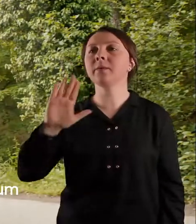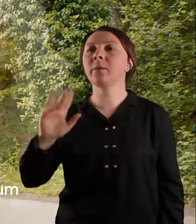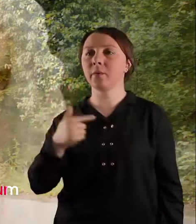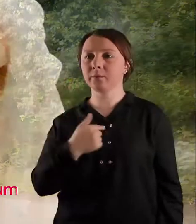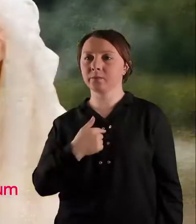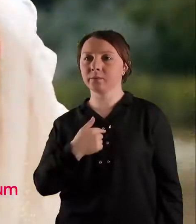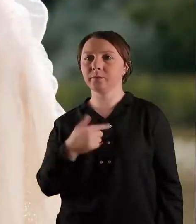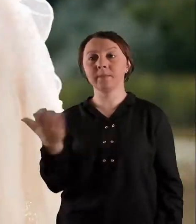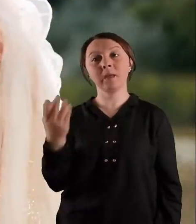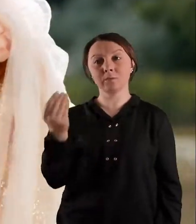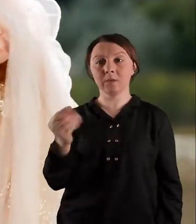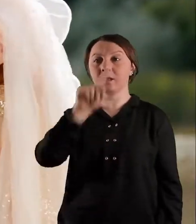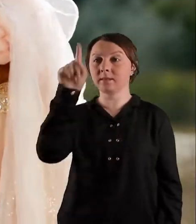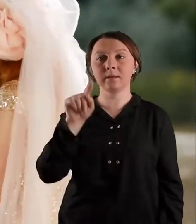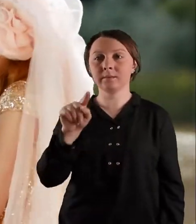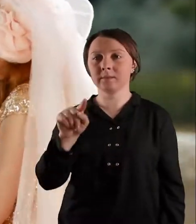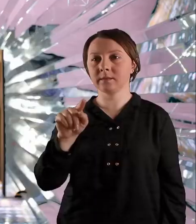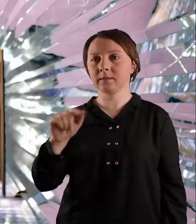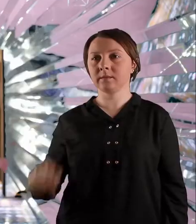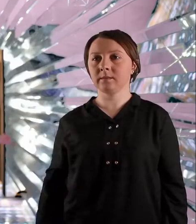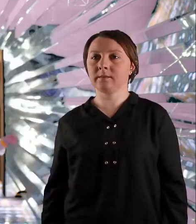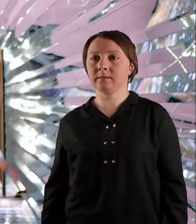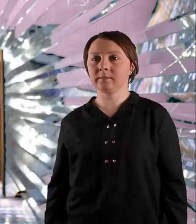bir yokmuşum, ne güzel değil mi?